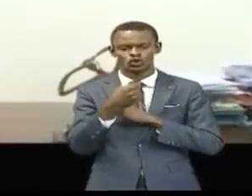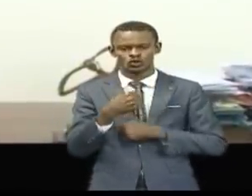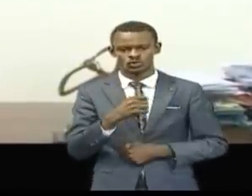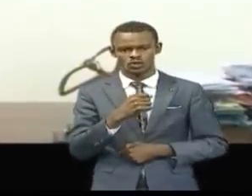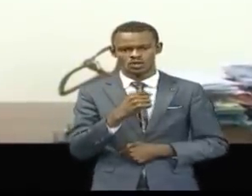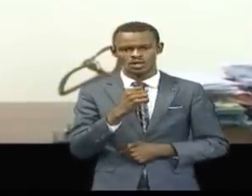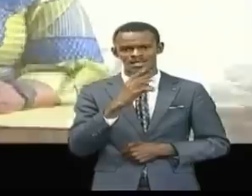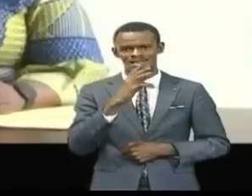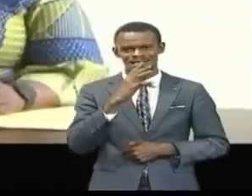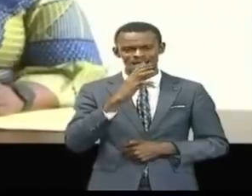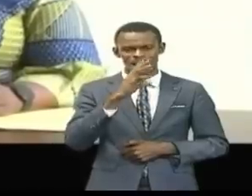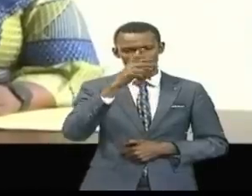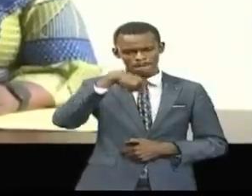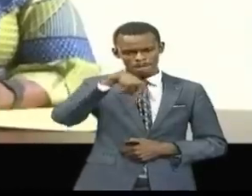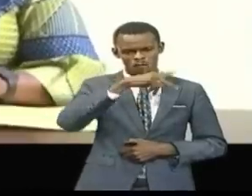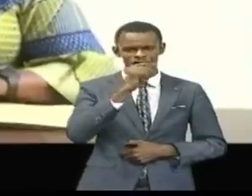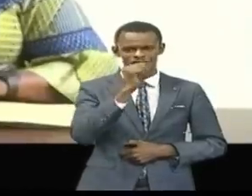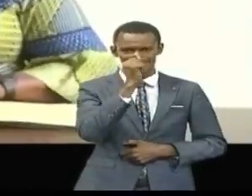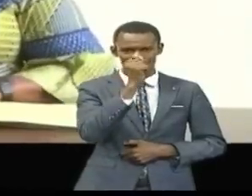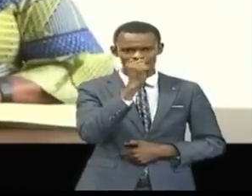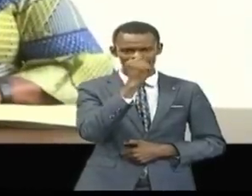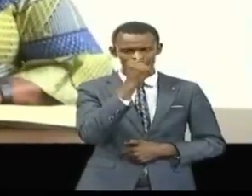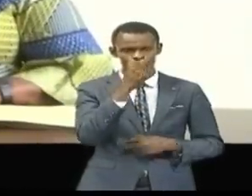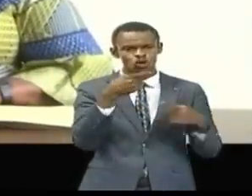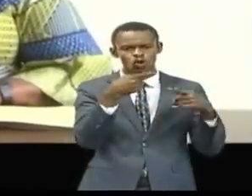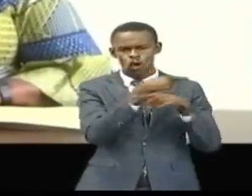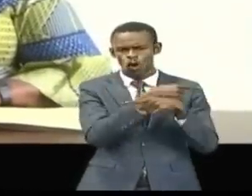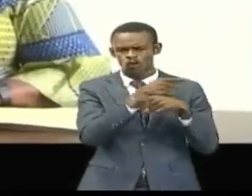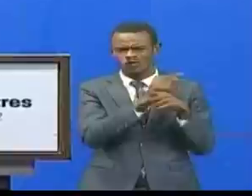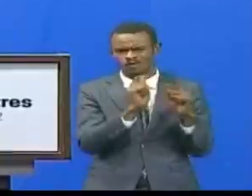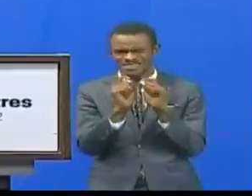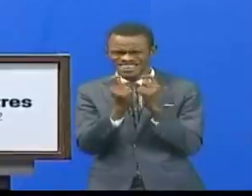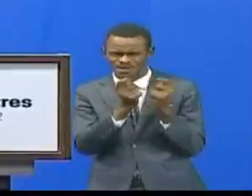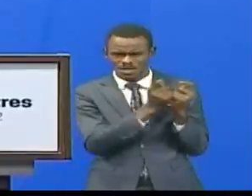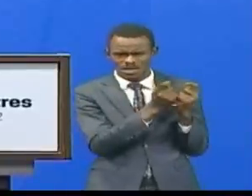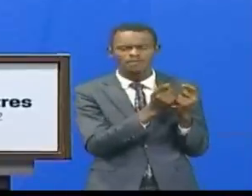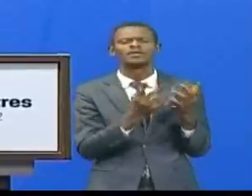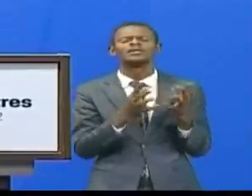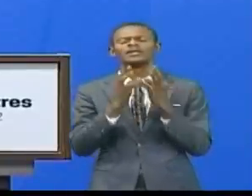Maïndombe. Le Conseil a pris acte de ce rapport.